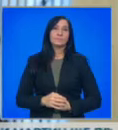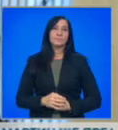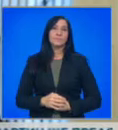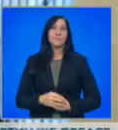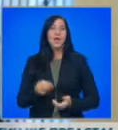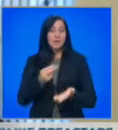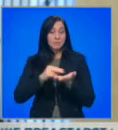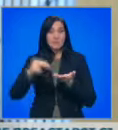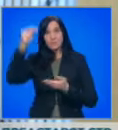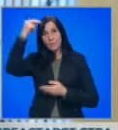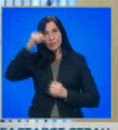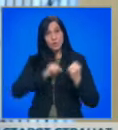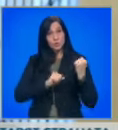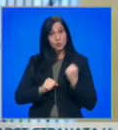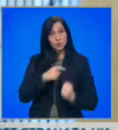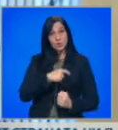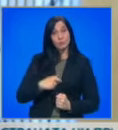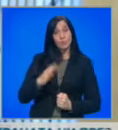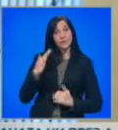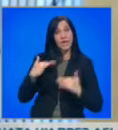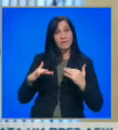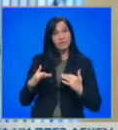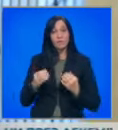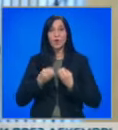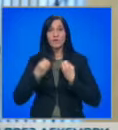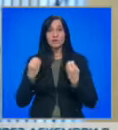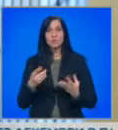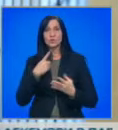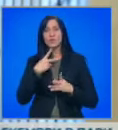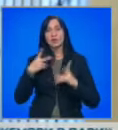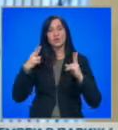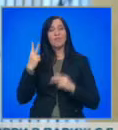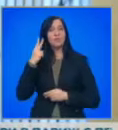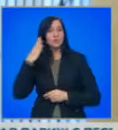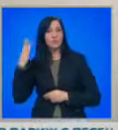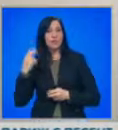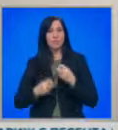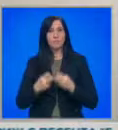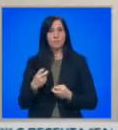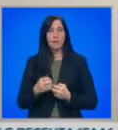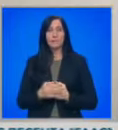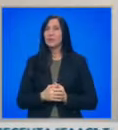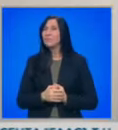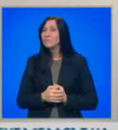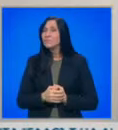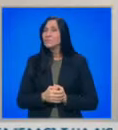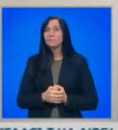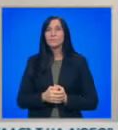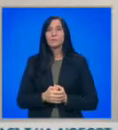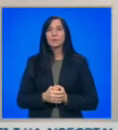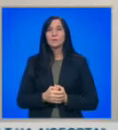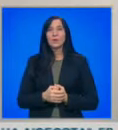преговори. Записването на българите в Конституцията на Република Северна Македония е възможност за решение на двустранните проблеми. Граѓаните, кои што